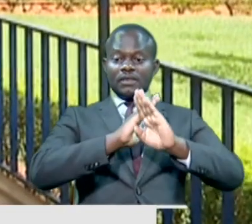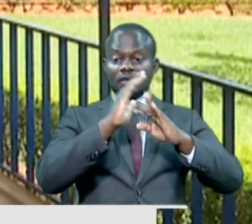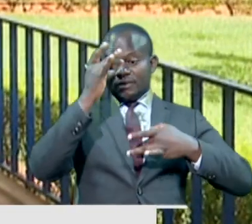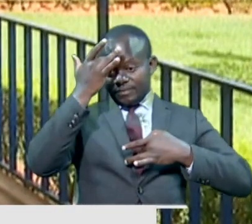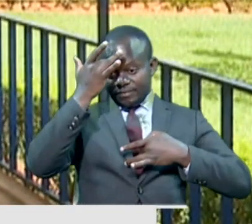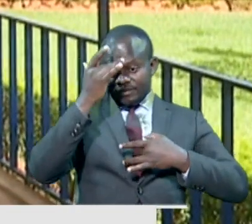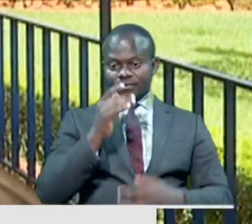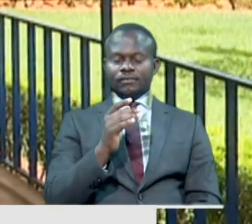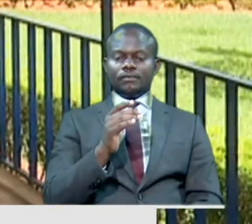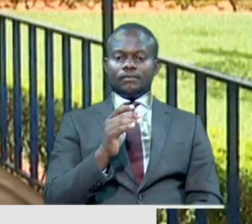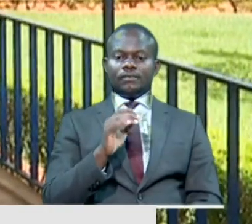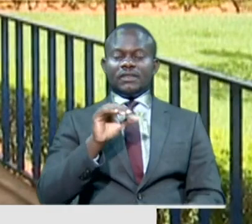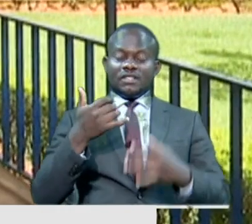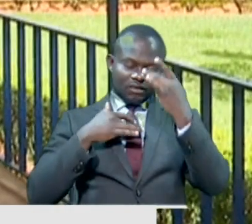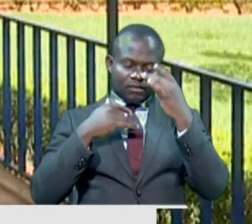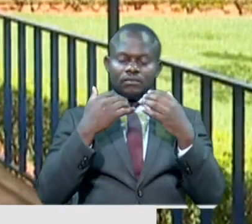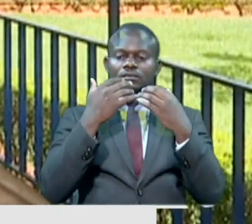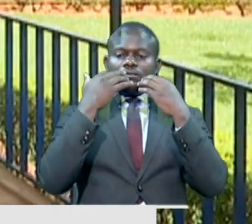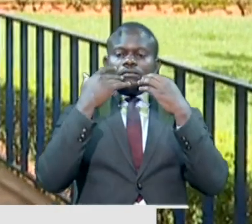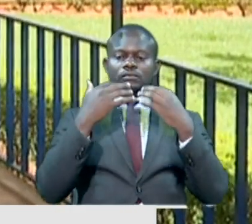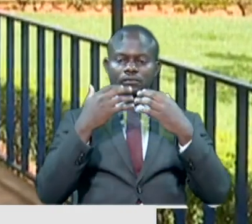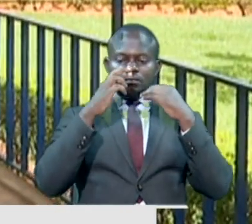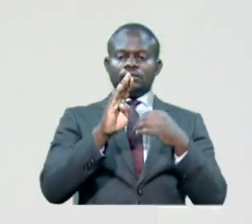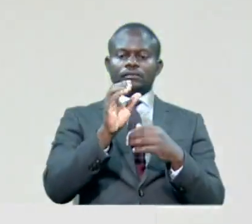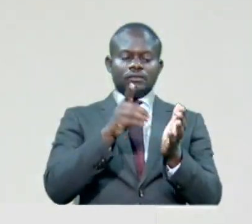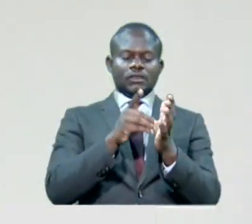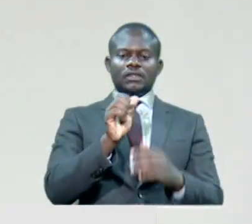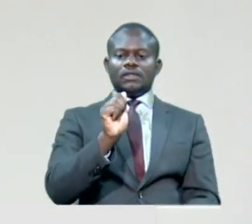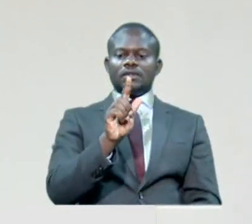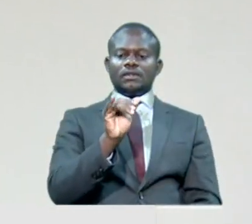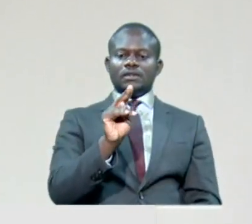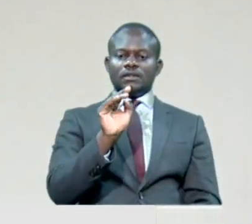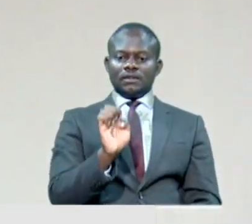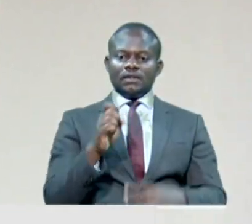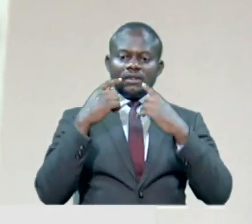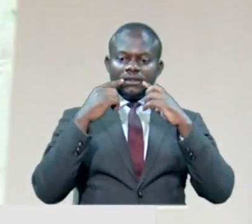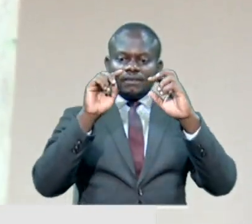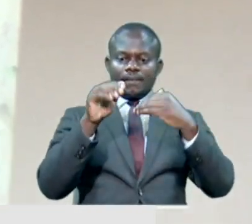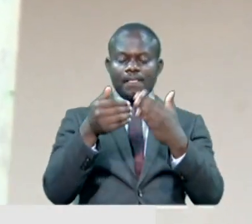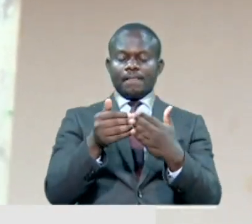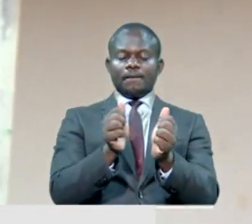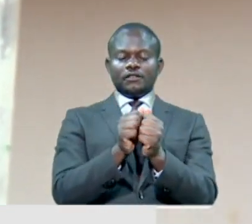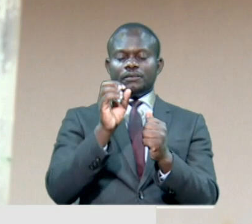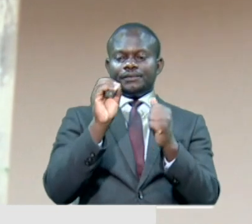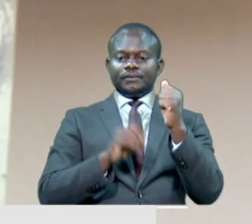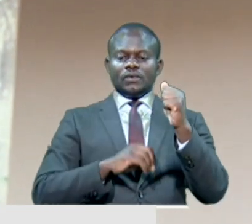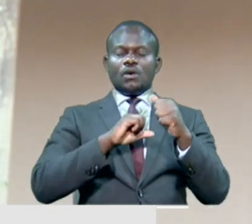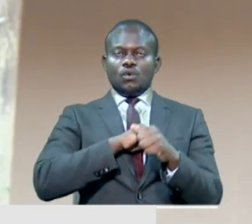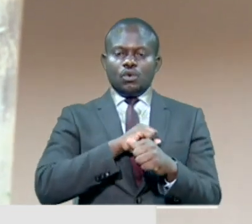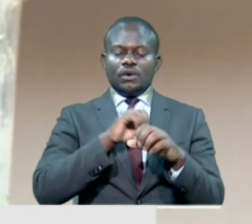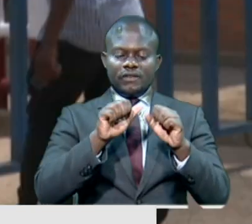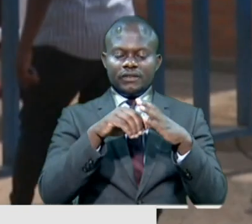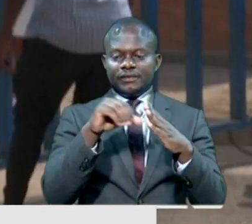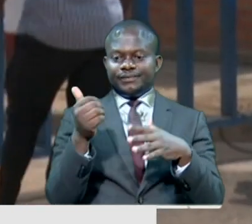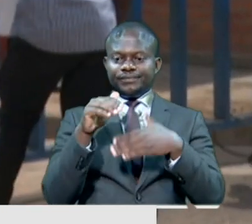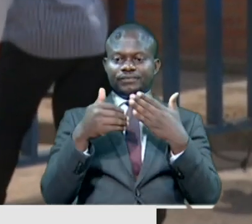y'igituntu n'izindi ndwara z'ubuhumekero mu kigo cy'ubuzima RBC Dr. Aline Munyanshongore avuga ko hari 10% by'igituntu gifata mu yindi